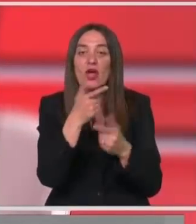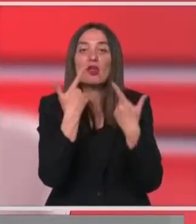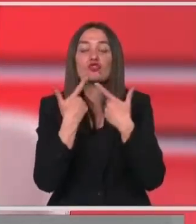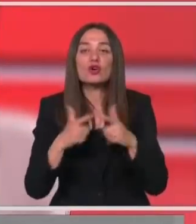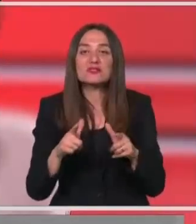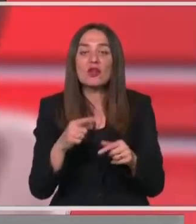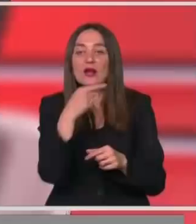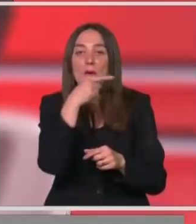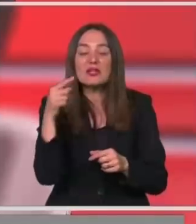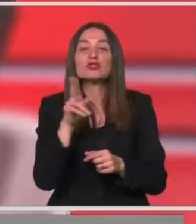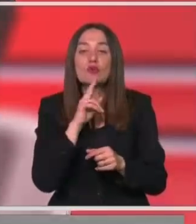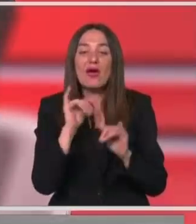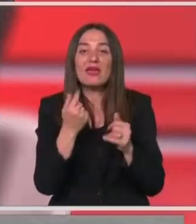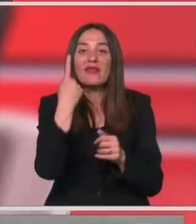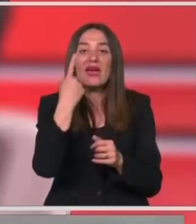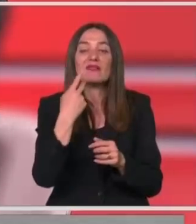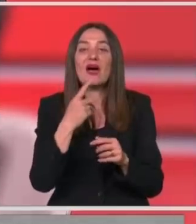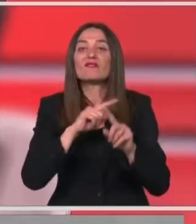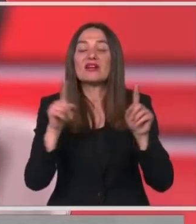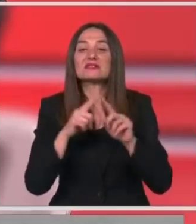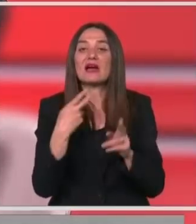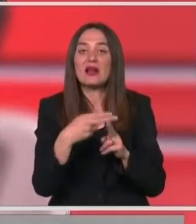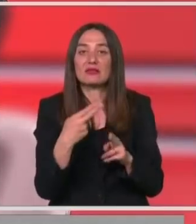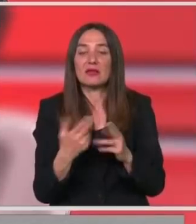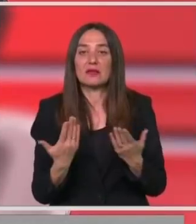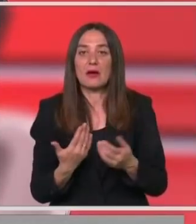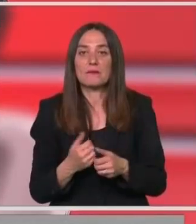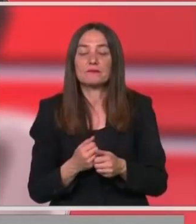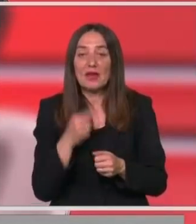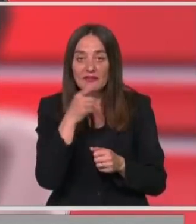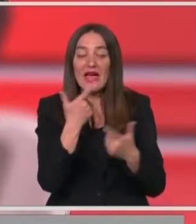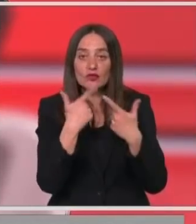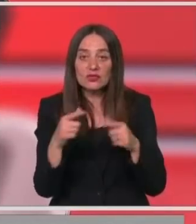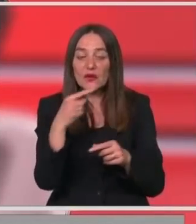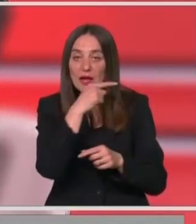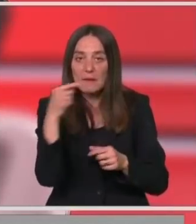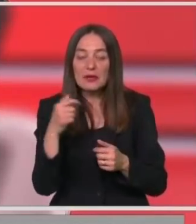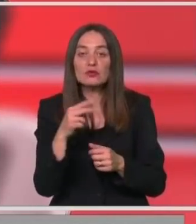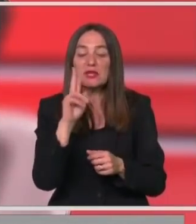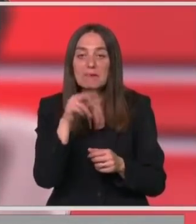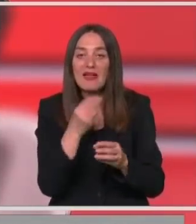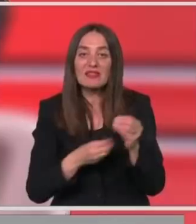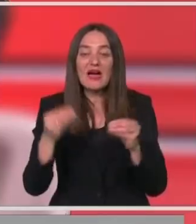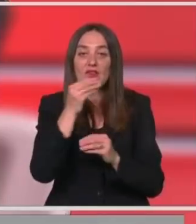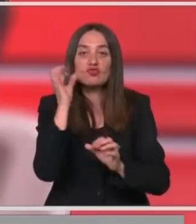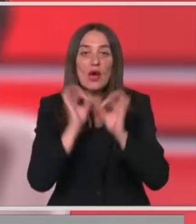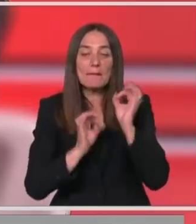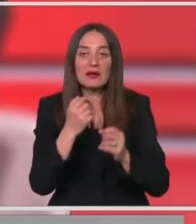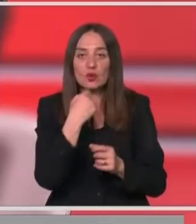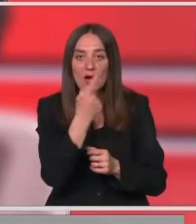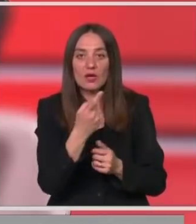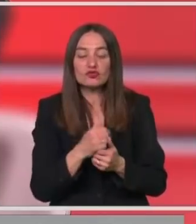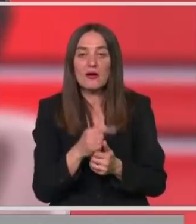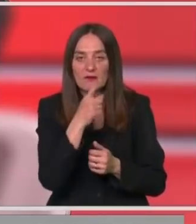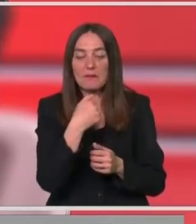dozvoljeni minus koji jeste jedna vrsta kredita. Dakle, i taj dozvoljeni minus ima najvišu kamatu. Kažu da je,